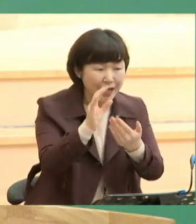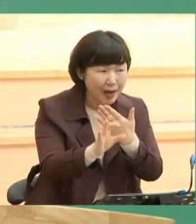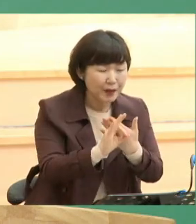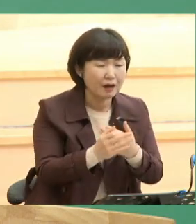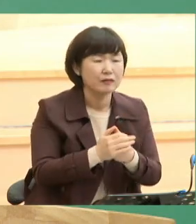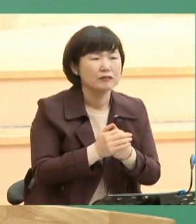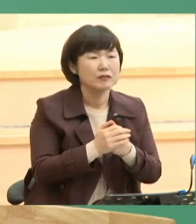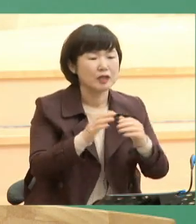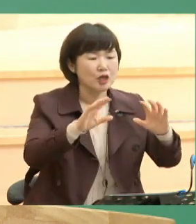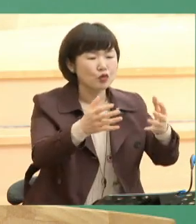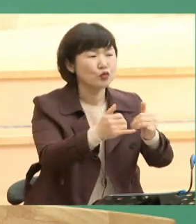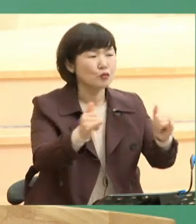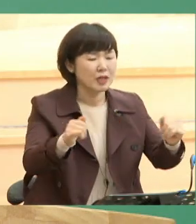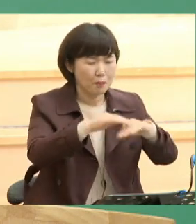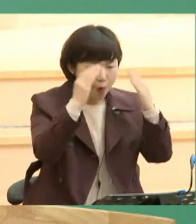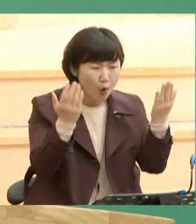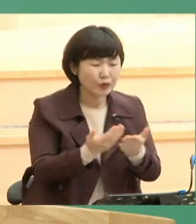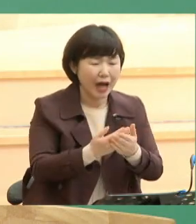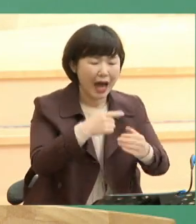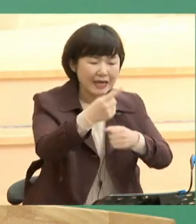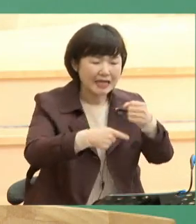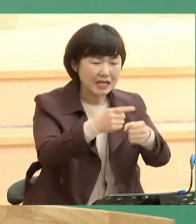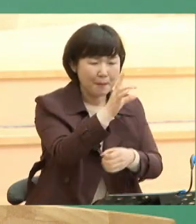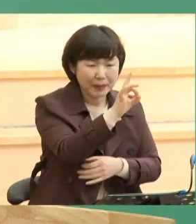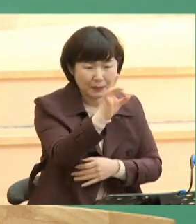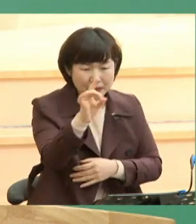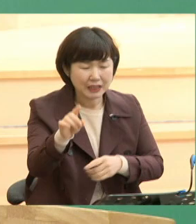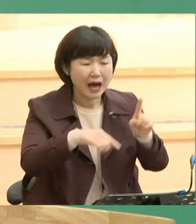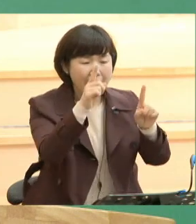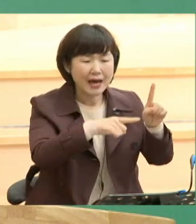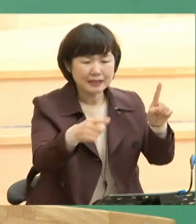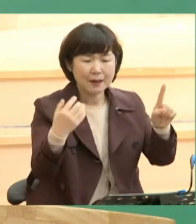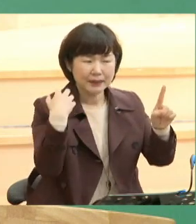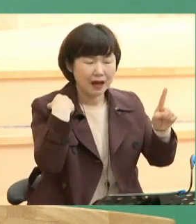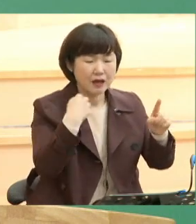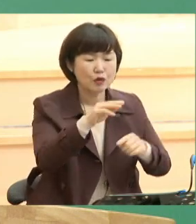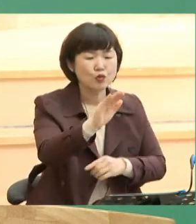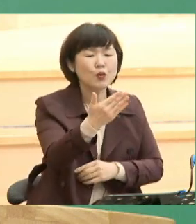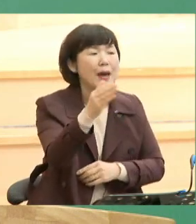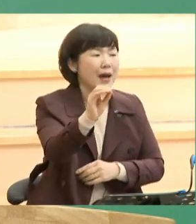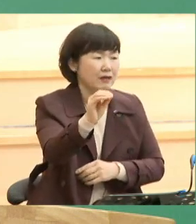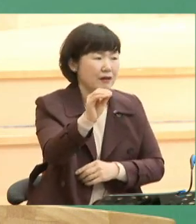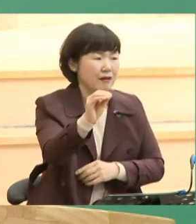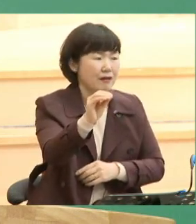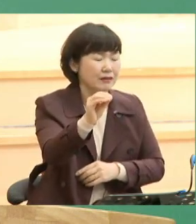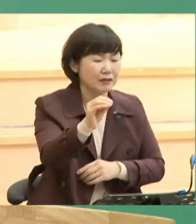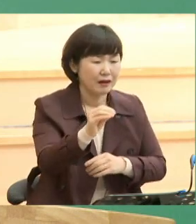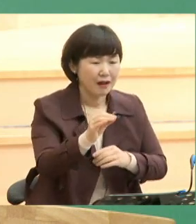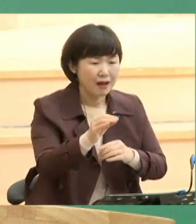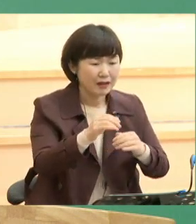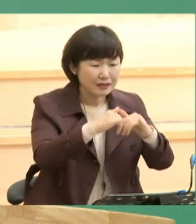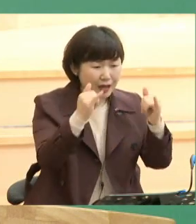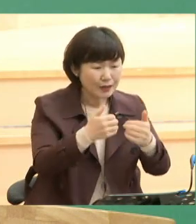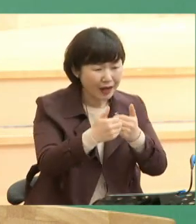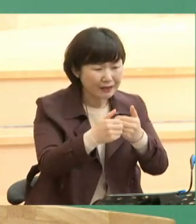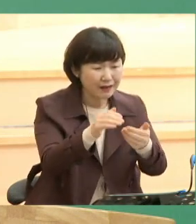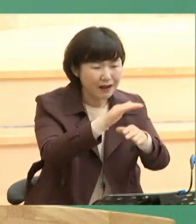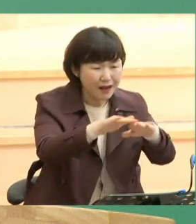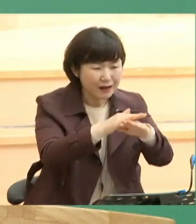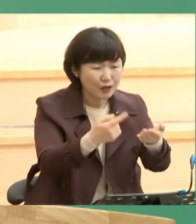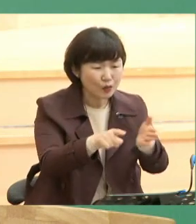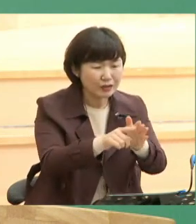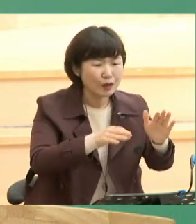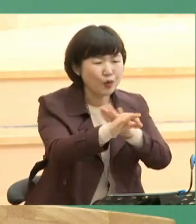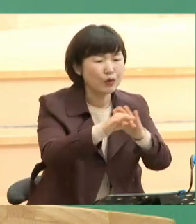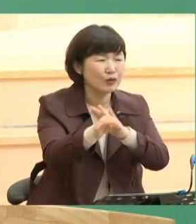국민이 모든 국민이 매년마다 한 사람당 900만원을 사회적 갈등 해서 비용으로 쓰고 있는 셈이에요 끄니까